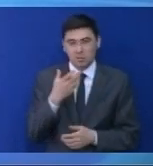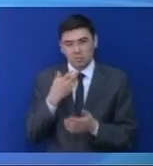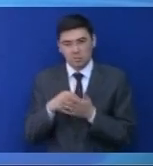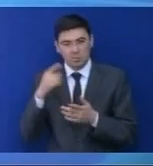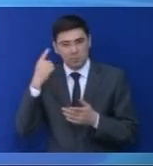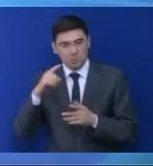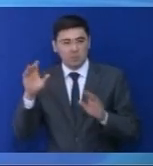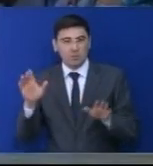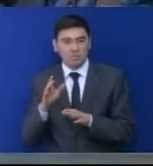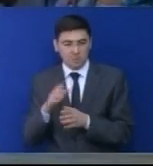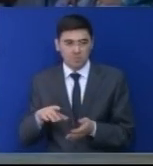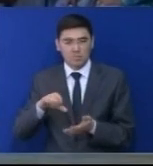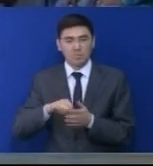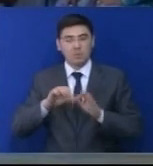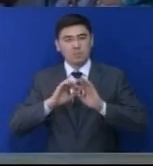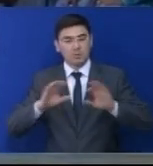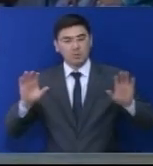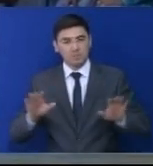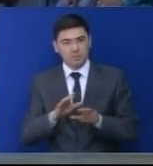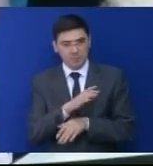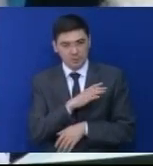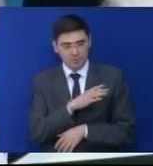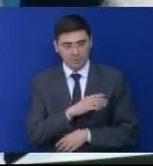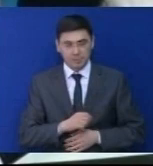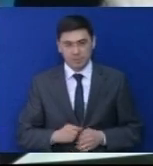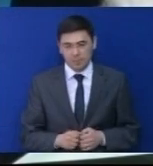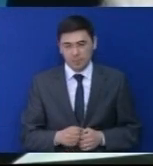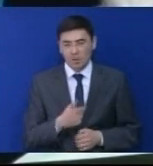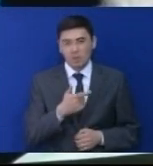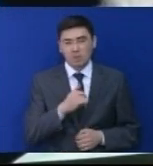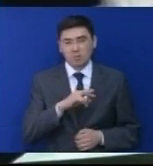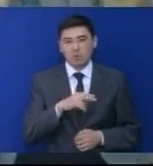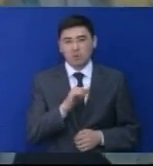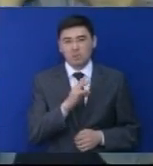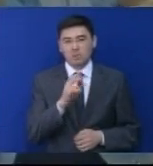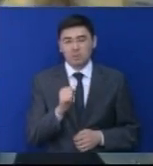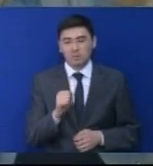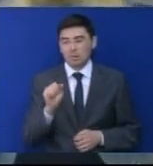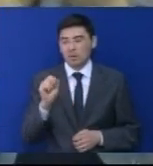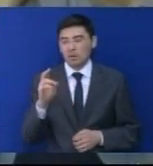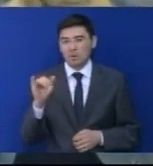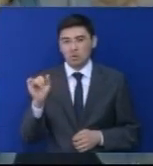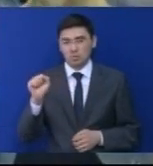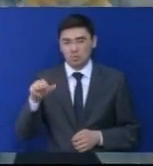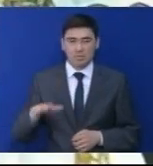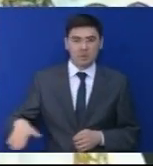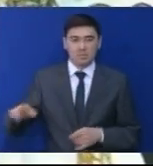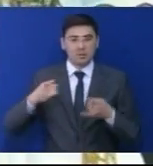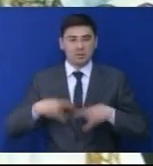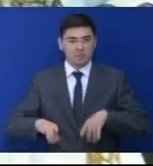орындады. Гүлдана Ноғайбаева Ақсуат өңірінің тумасы, қазір кезде Әміре Қажобаев атындағы